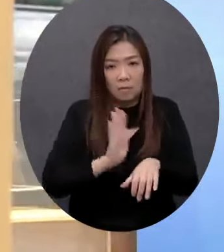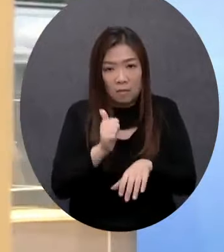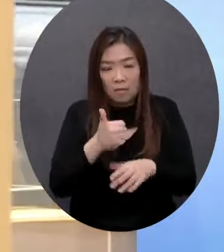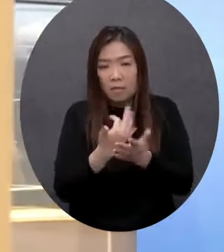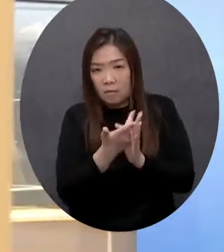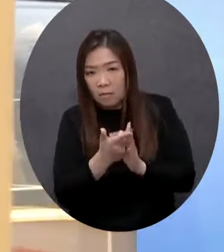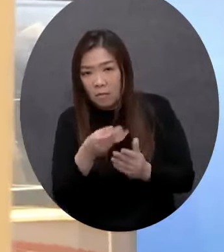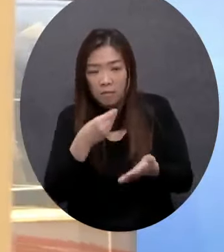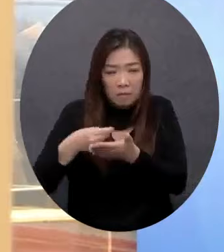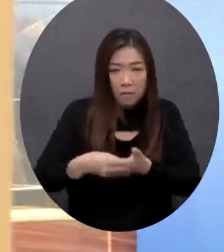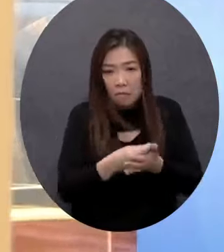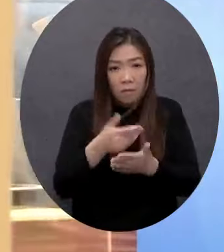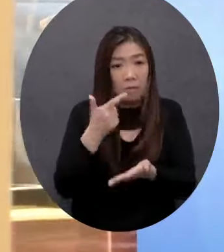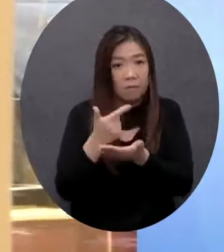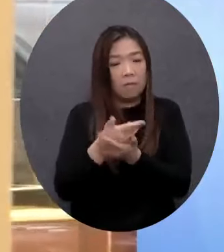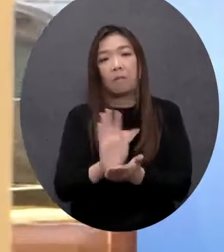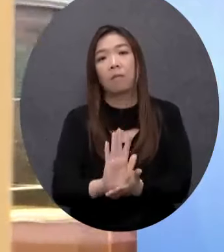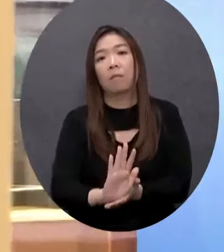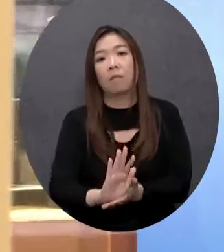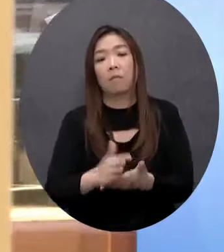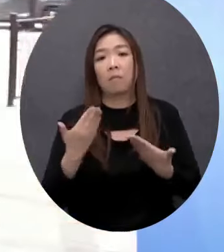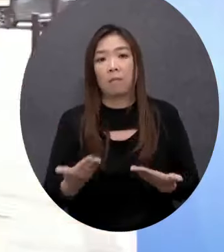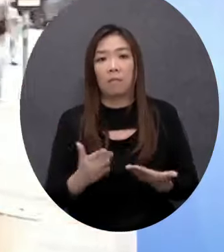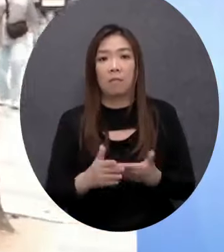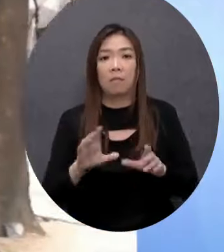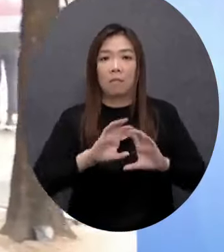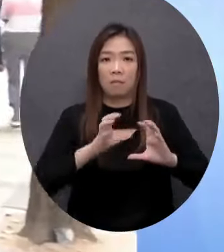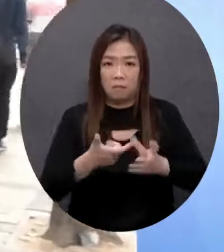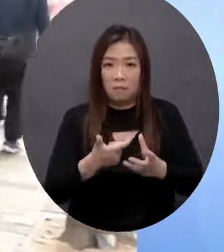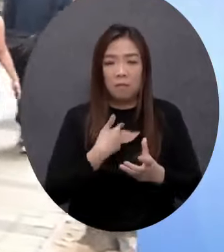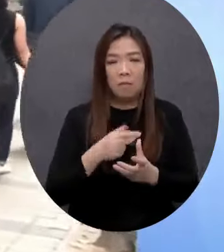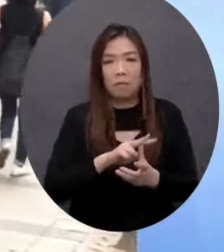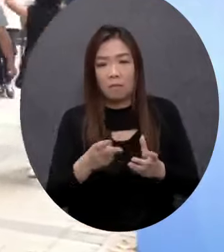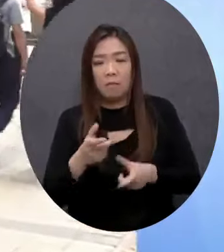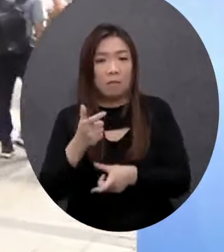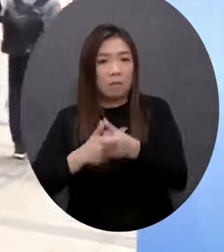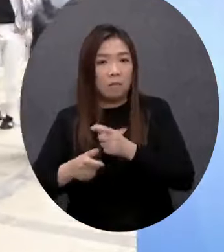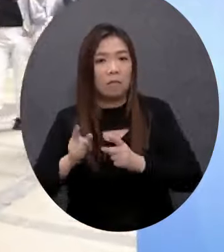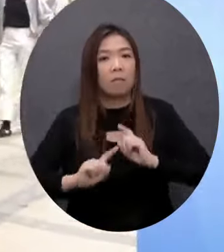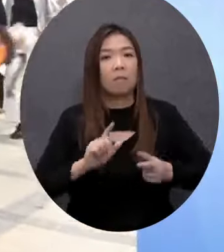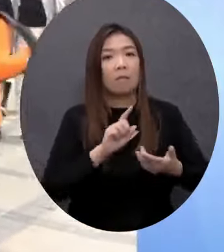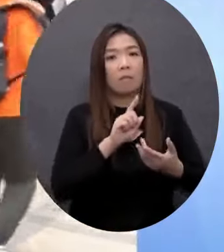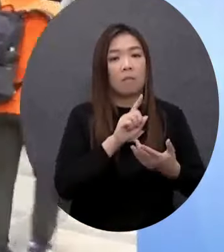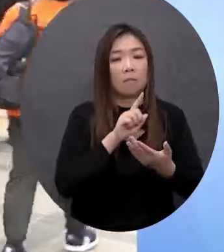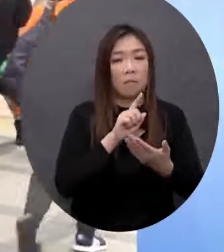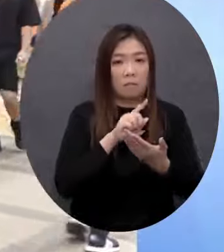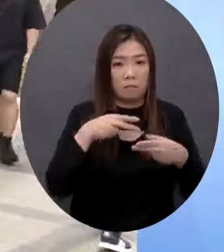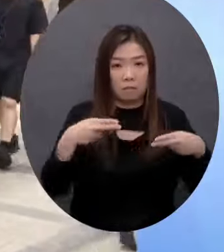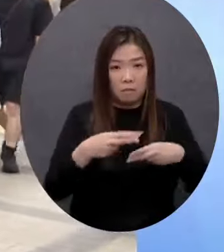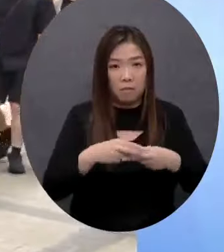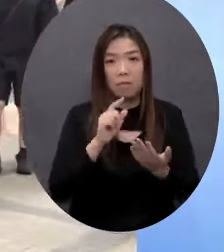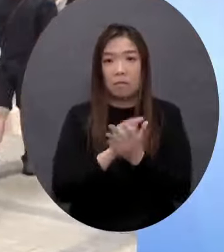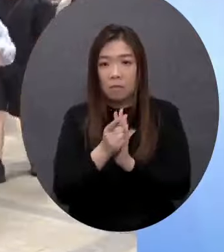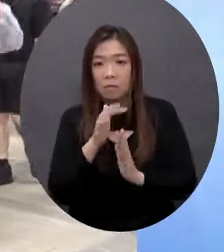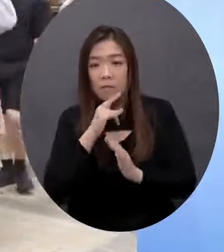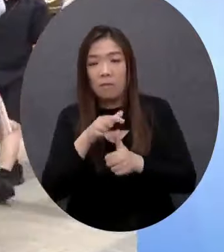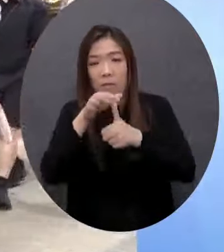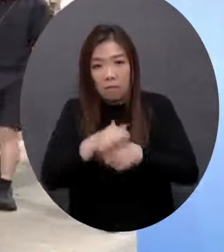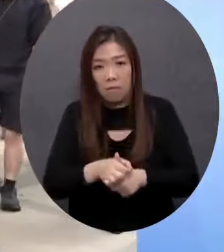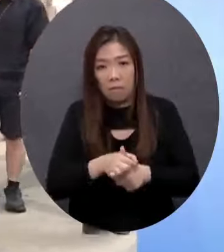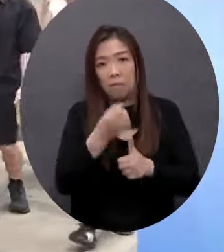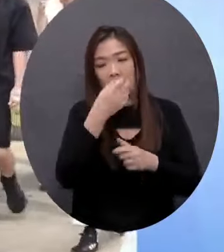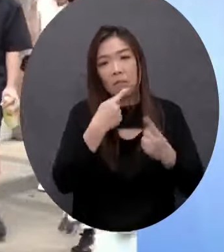重點。他形容本港業界正經歷轉型陣痛期，無論是餐飲、零售，如果留不住本地人，怎樣